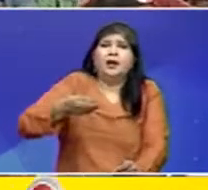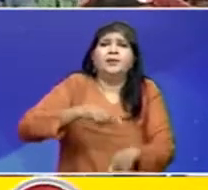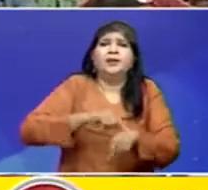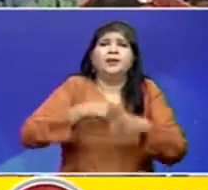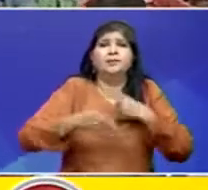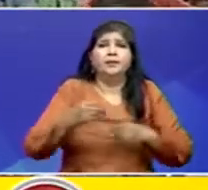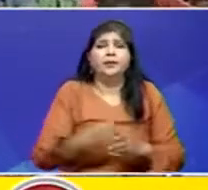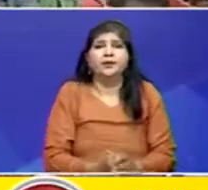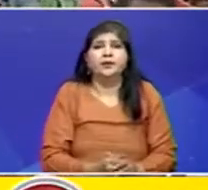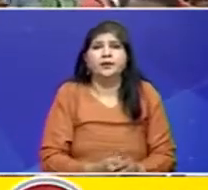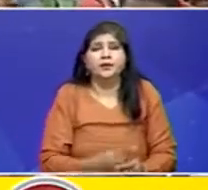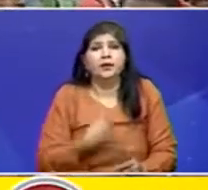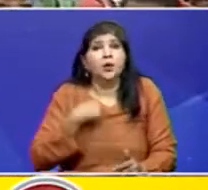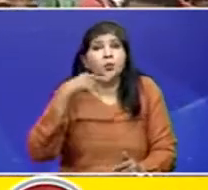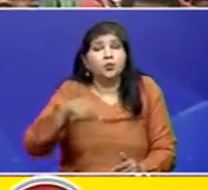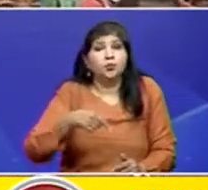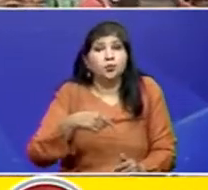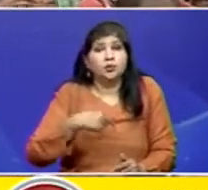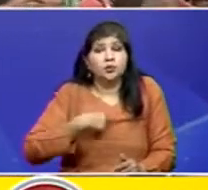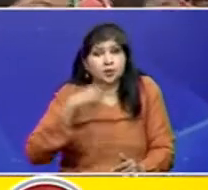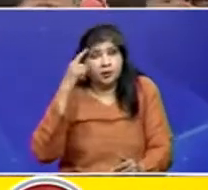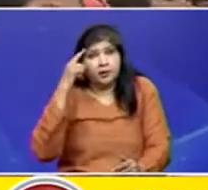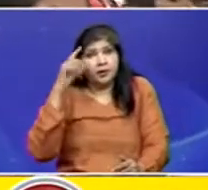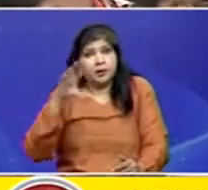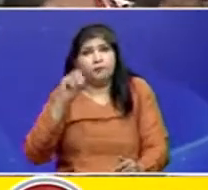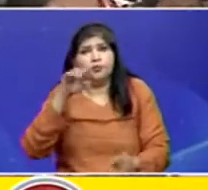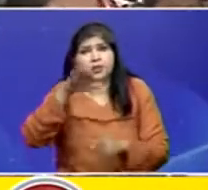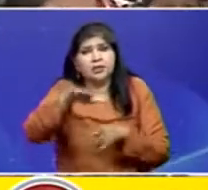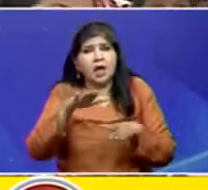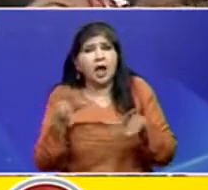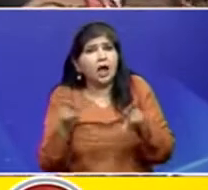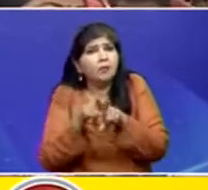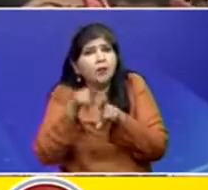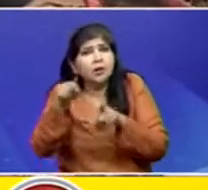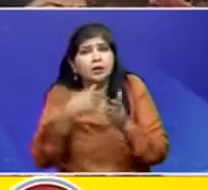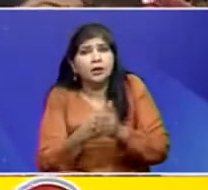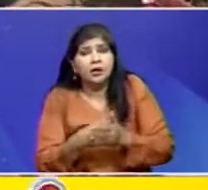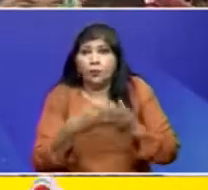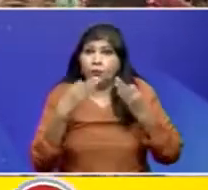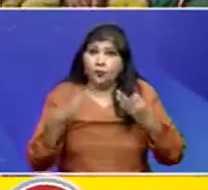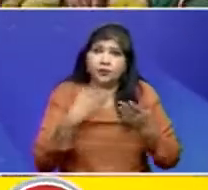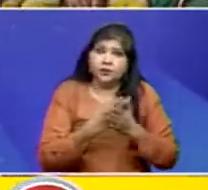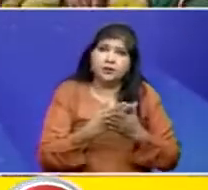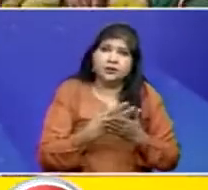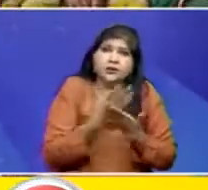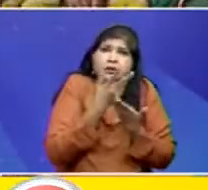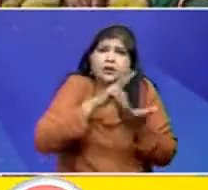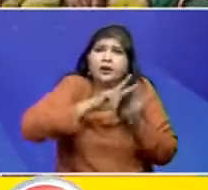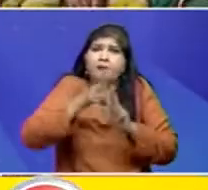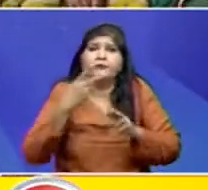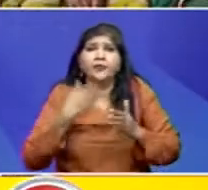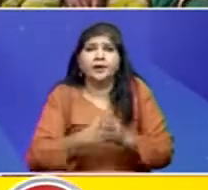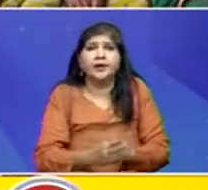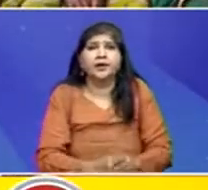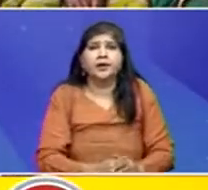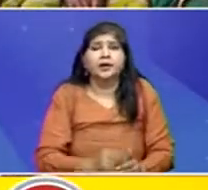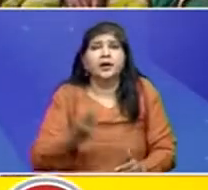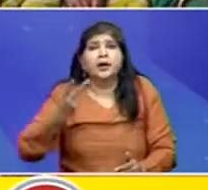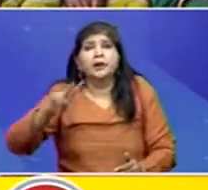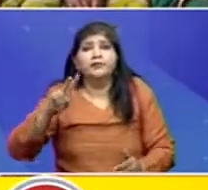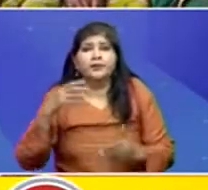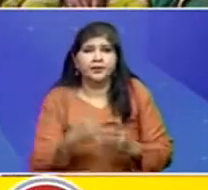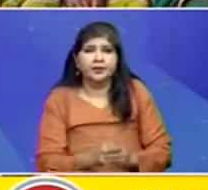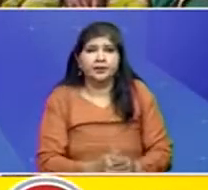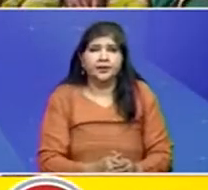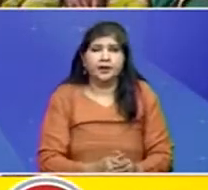मुझे ऐसे संक्रब के बारे में पता चला जो वाकरी बहुत अलग था बहुत अनोखा था